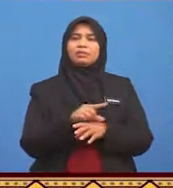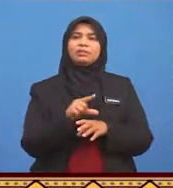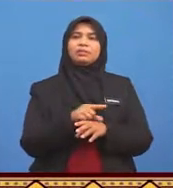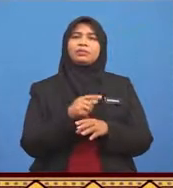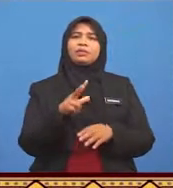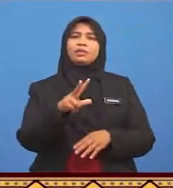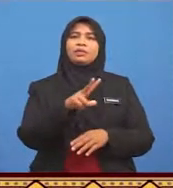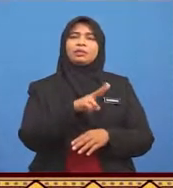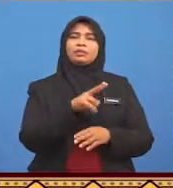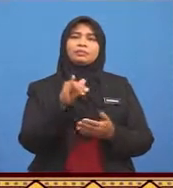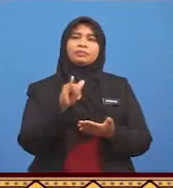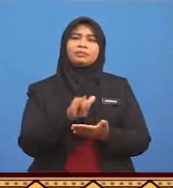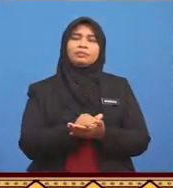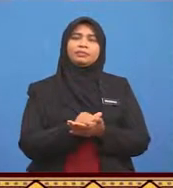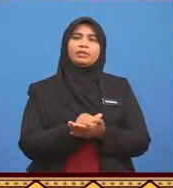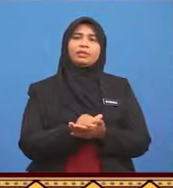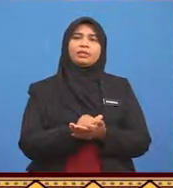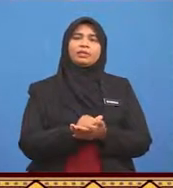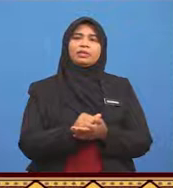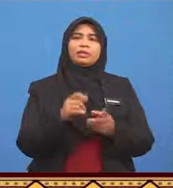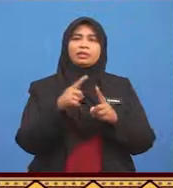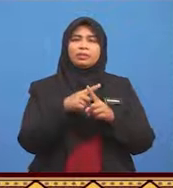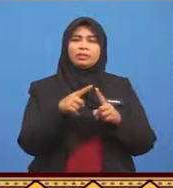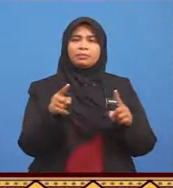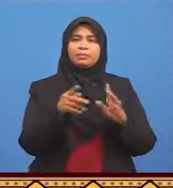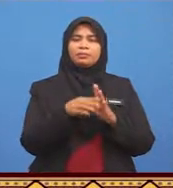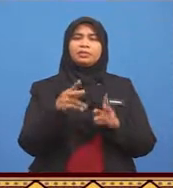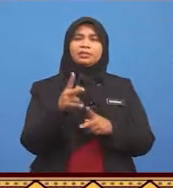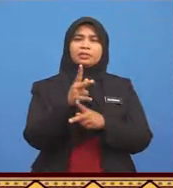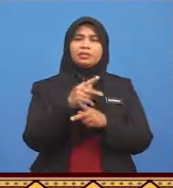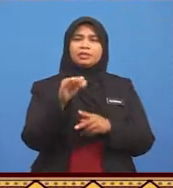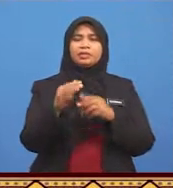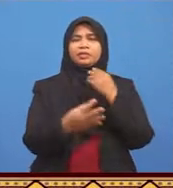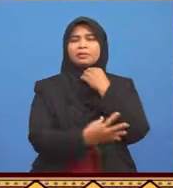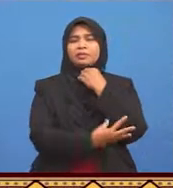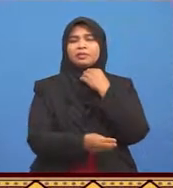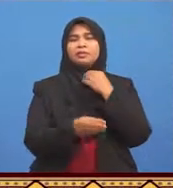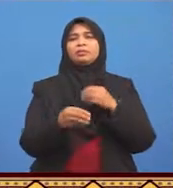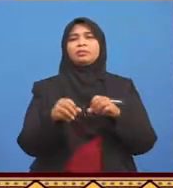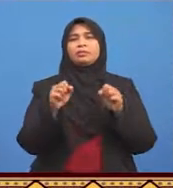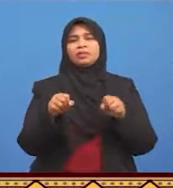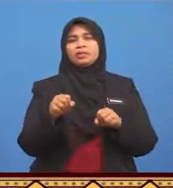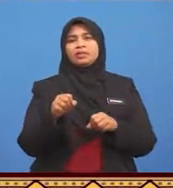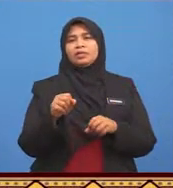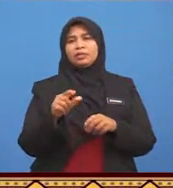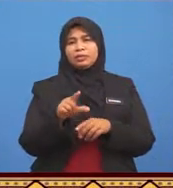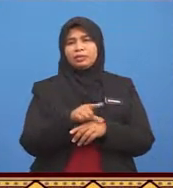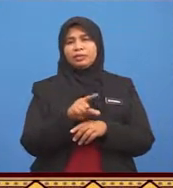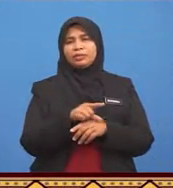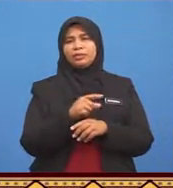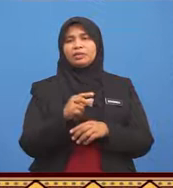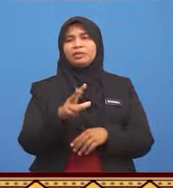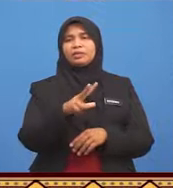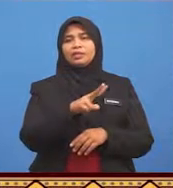harta tersebut. Manakala penjaga harta yang miskin, mereka diharuskan untuk menggunakan